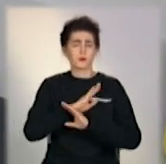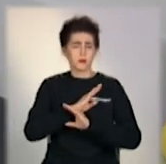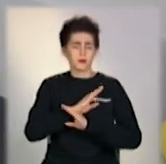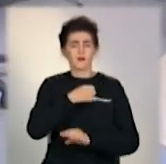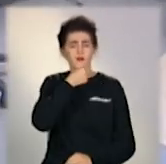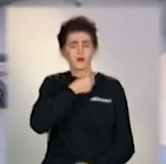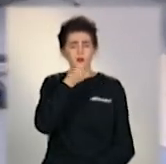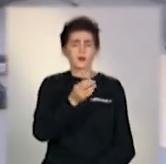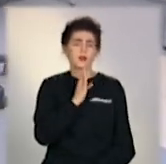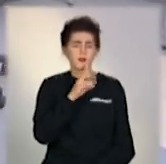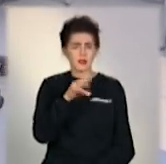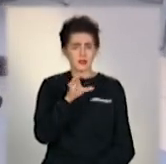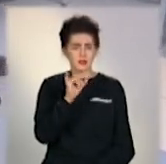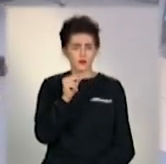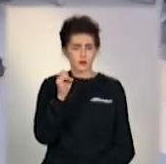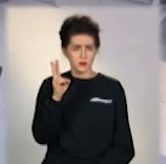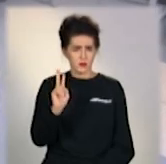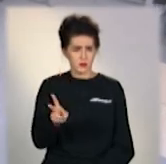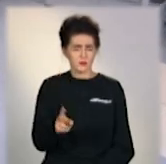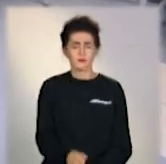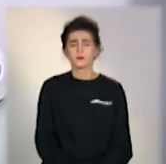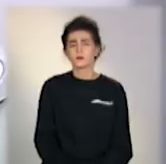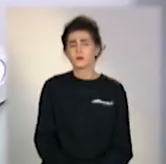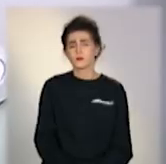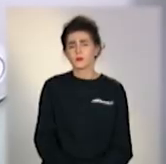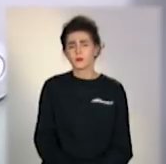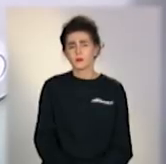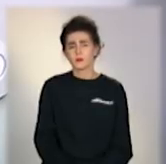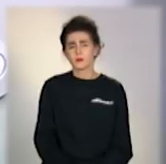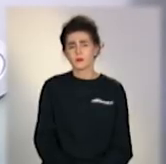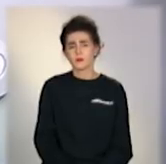літня жінка з Лисичанська. Каптів на фоні, так, Василь.